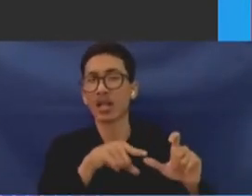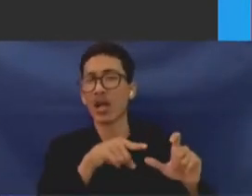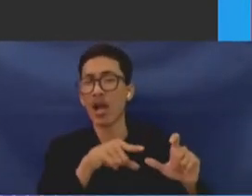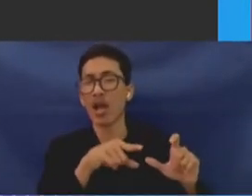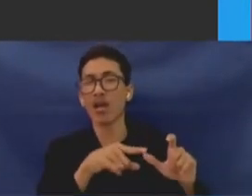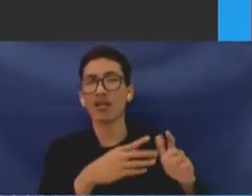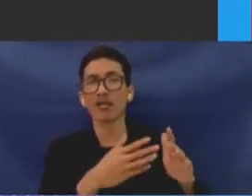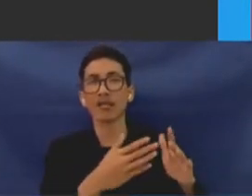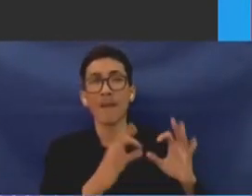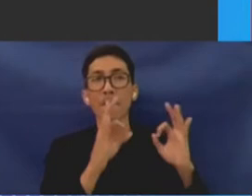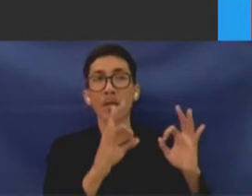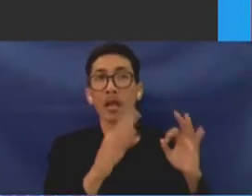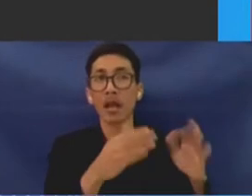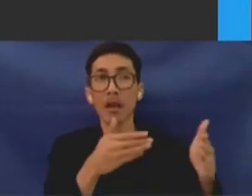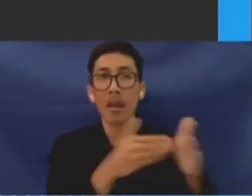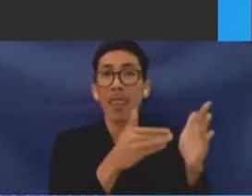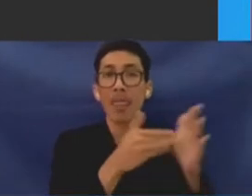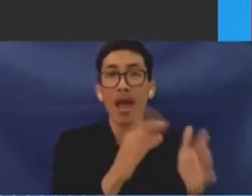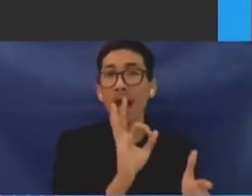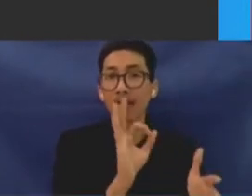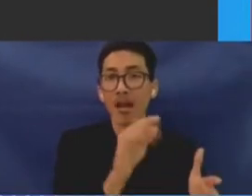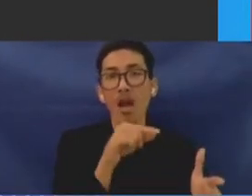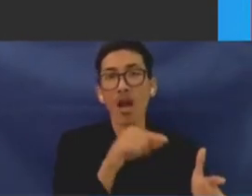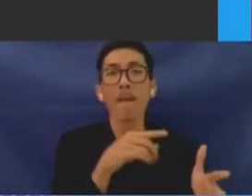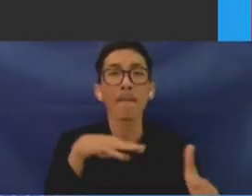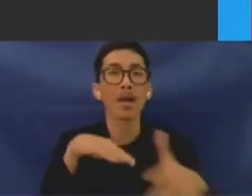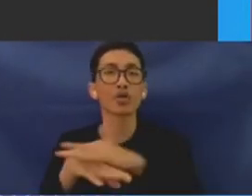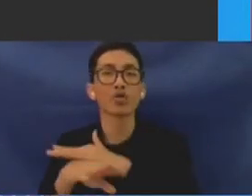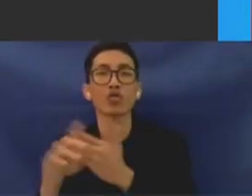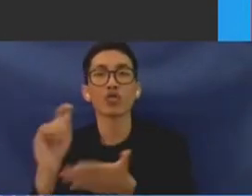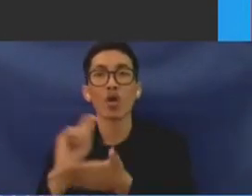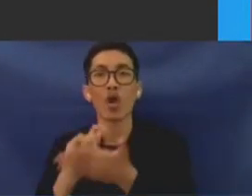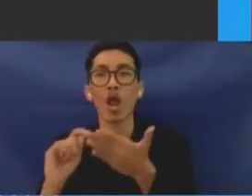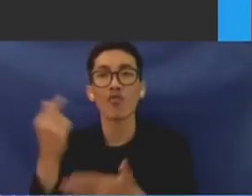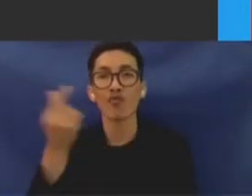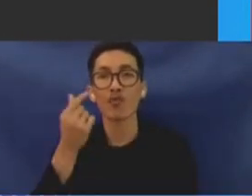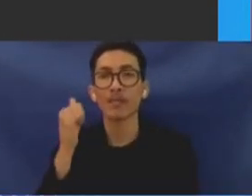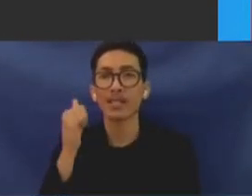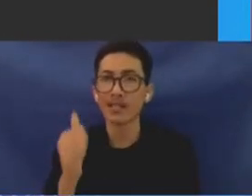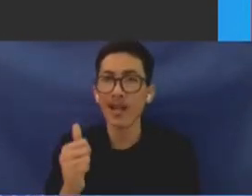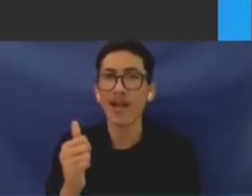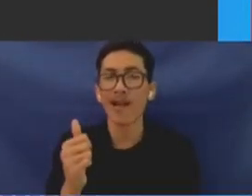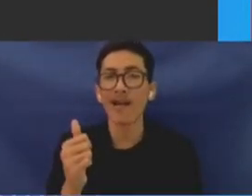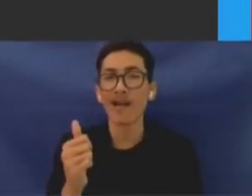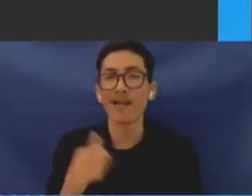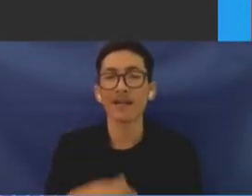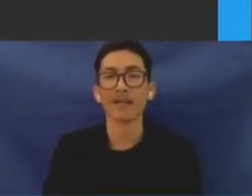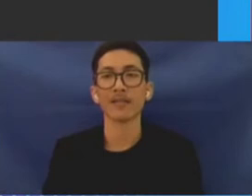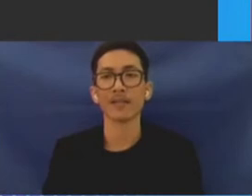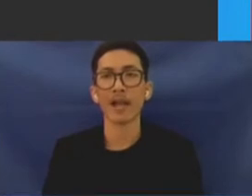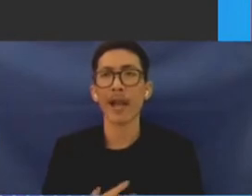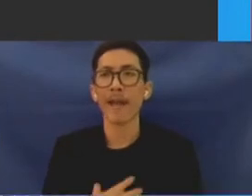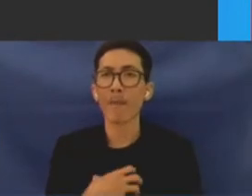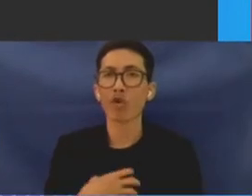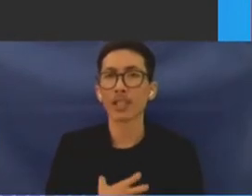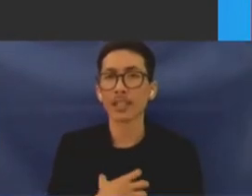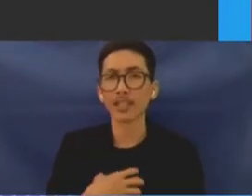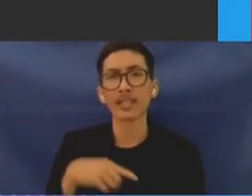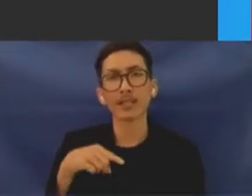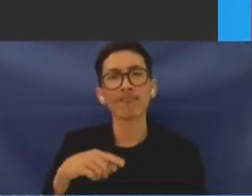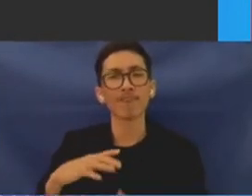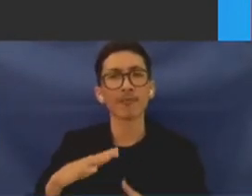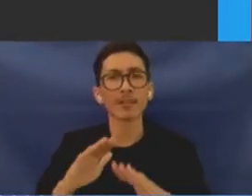mengikuti pelajaran di sekolah umum kemudian secara emosi juga Balkis sudah mulai